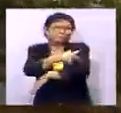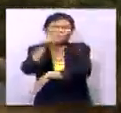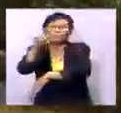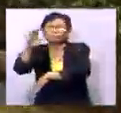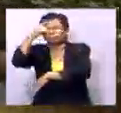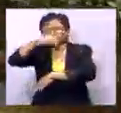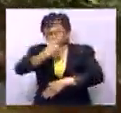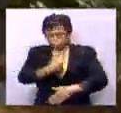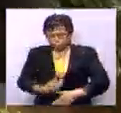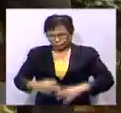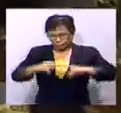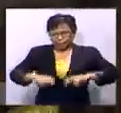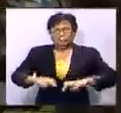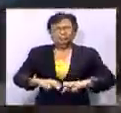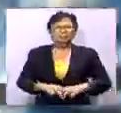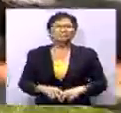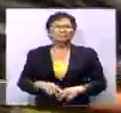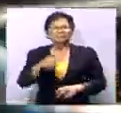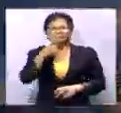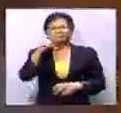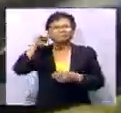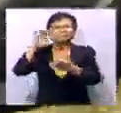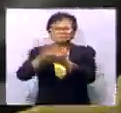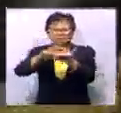untuk dibedah siasat. Lelaki berkenaan dipercayai